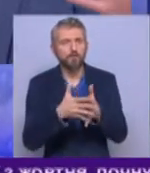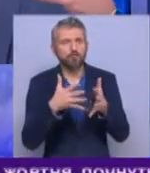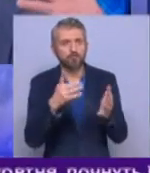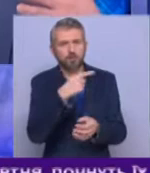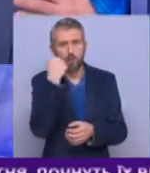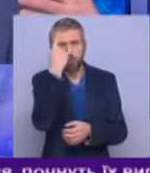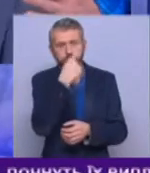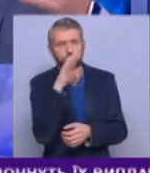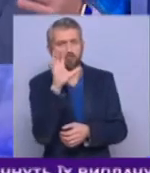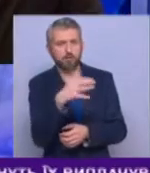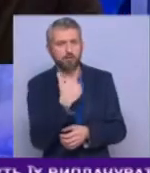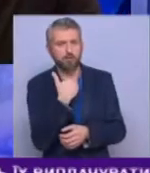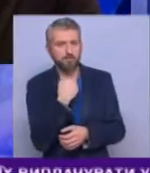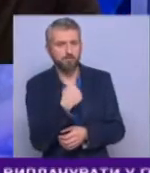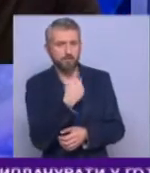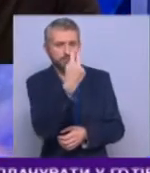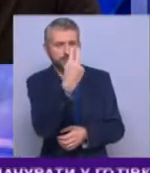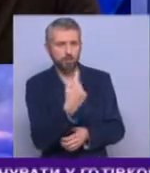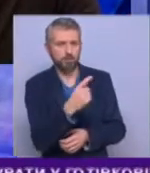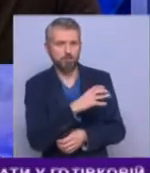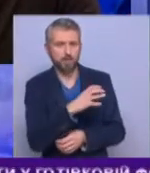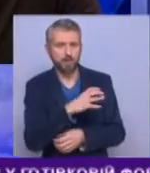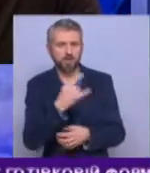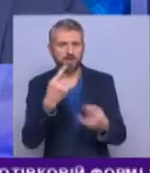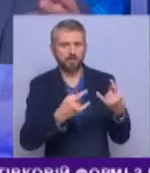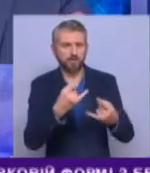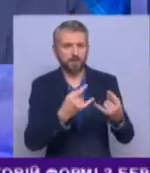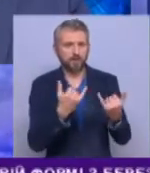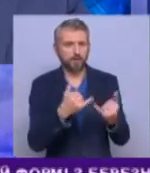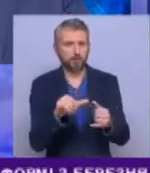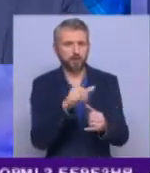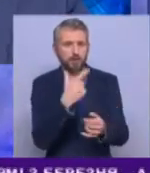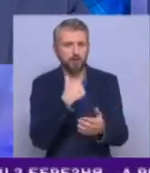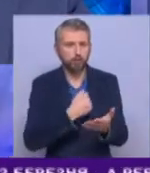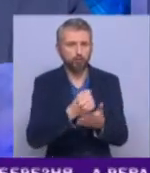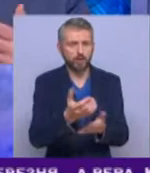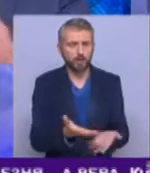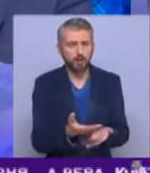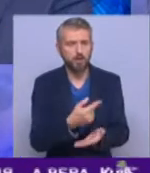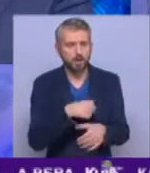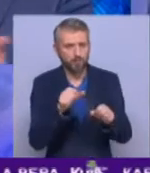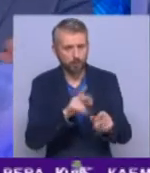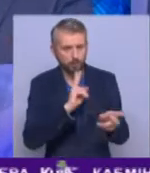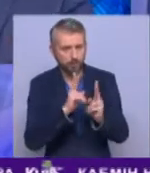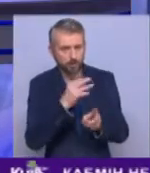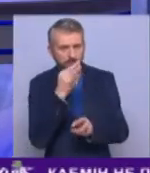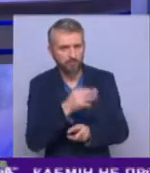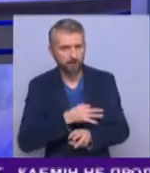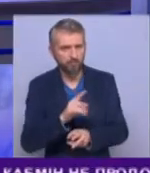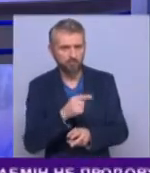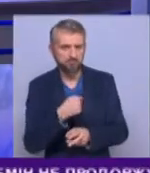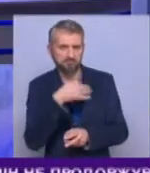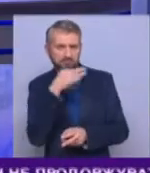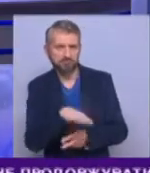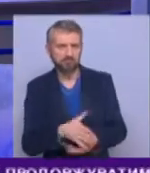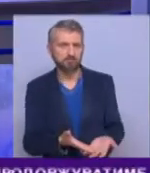таке враження, що він на мене дивиться, один з магнатів, який там телевізійних зараз там кудись балотується. А я можу пожалітися, сказати, що мене, ну,